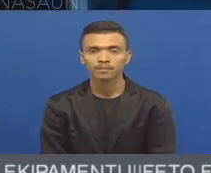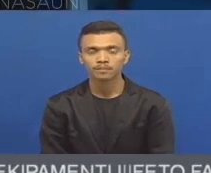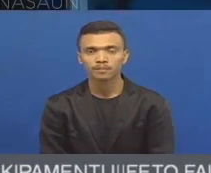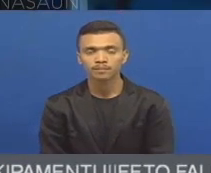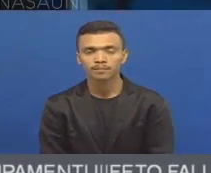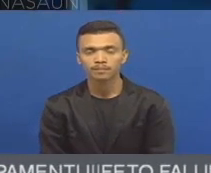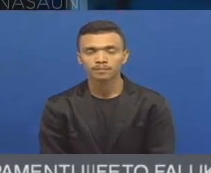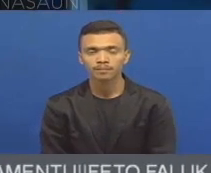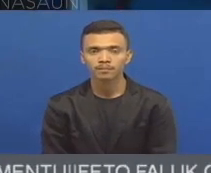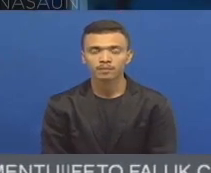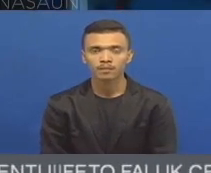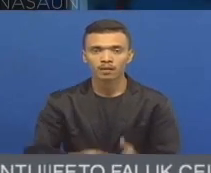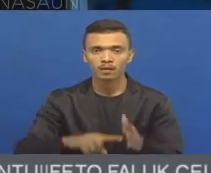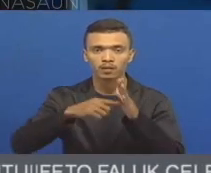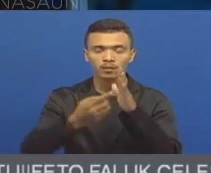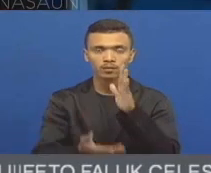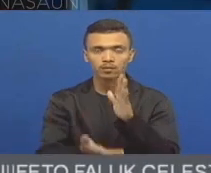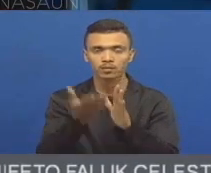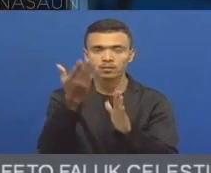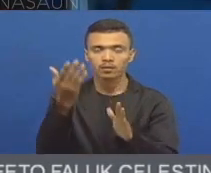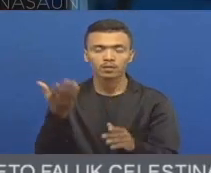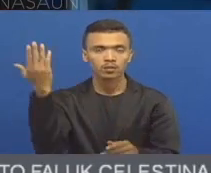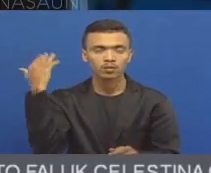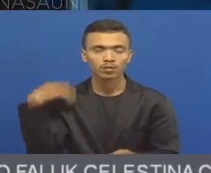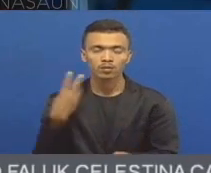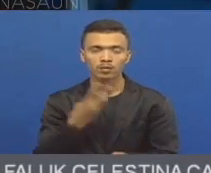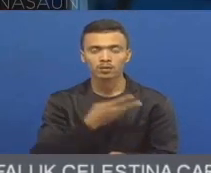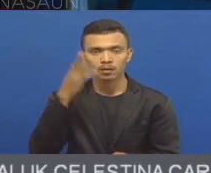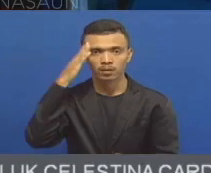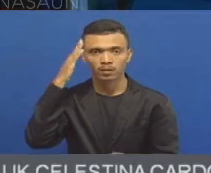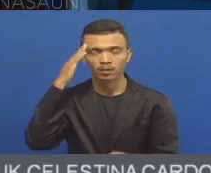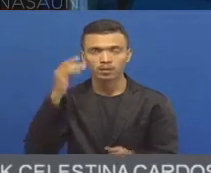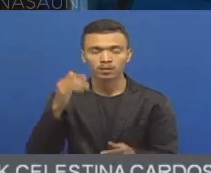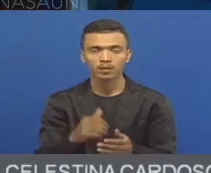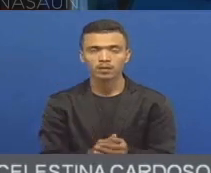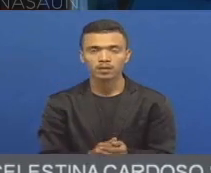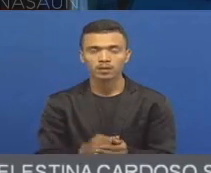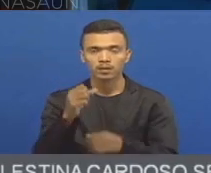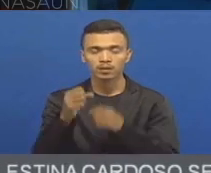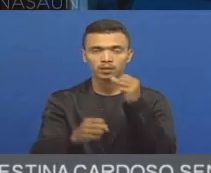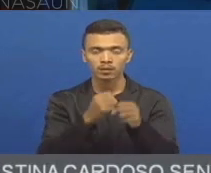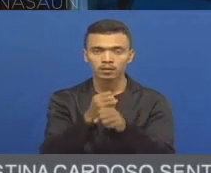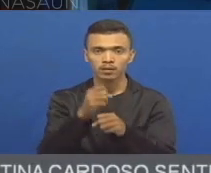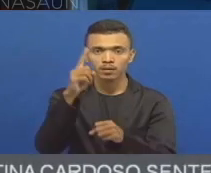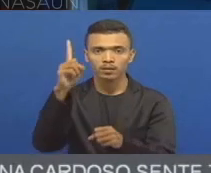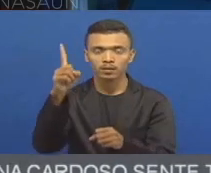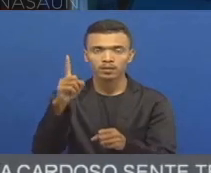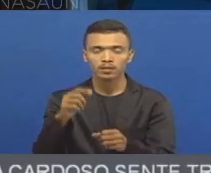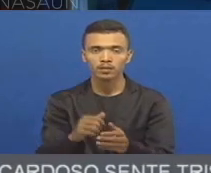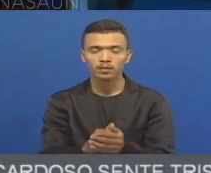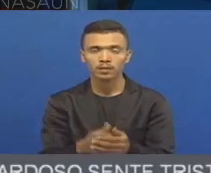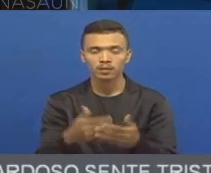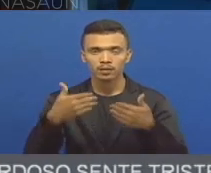caso incesto mos hahu sai ona o lok seita hatene kata da ruma ia tinan ida ne bele